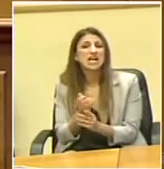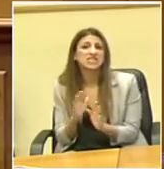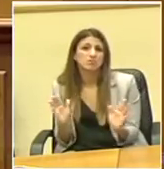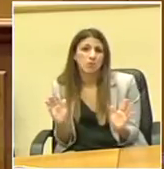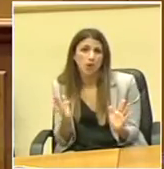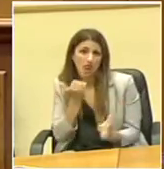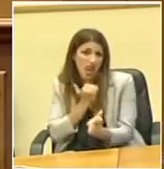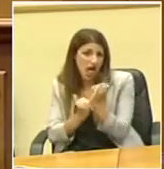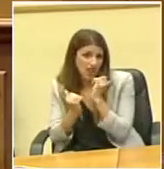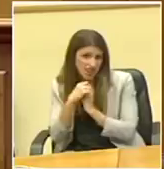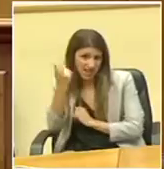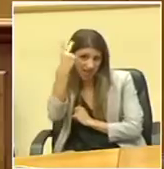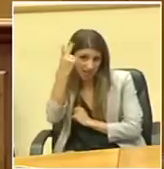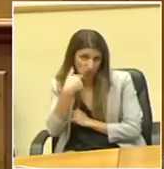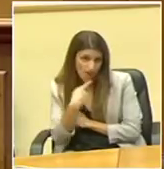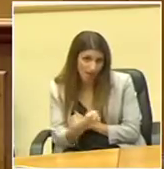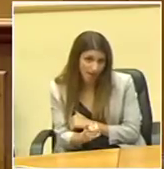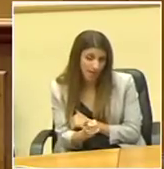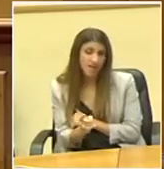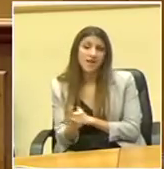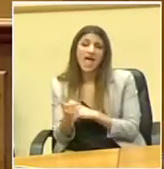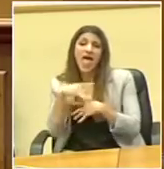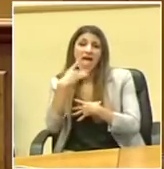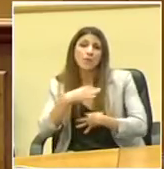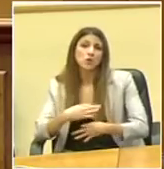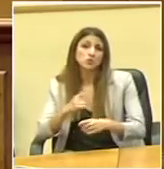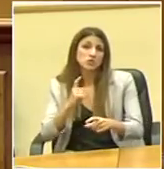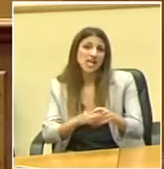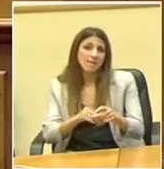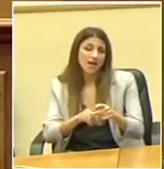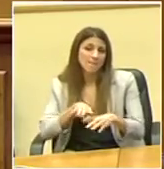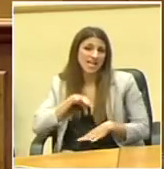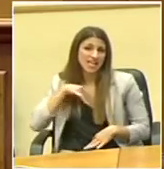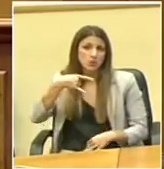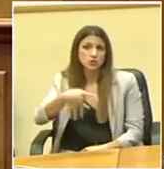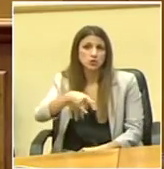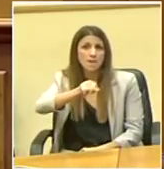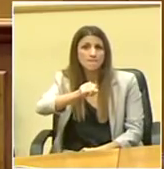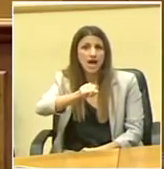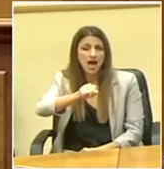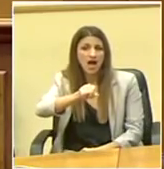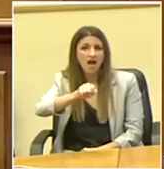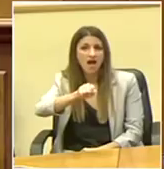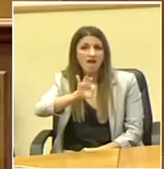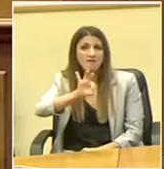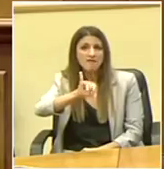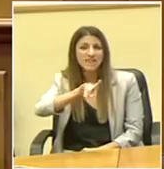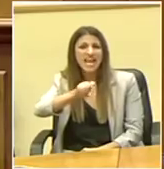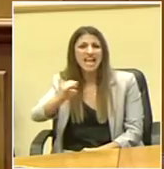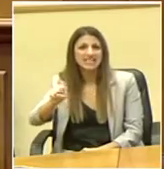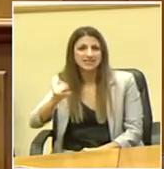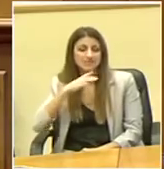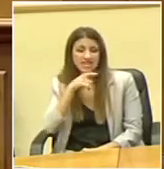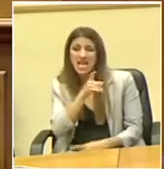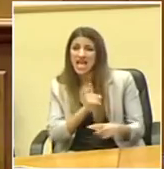Παφίλης. Το επιχείρημα του ΚΚΕ είναι ότι κάνουμε στην ουσία σοσιαλισμό